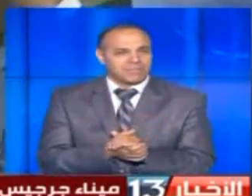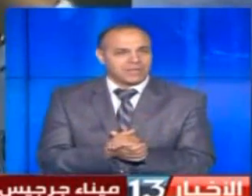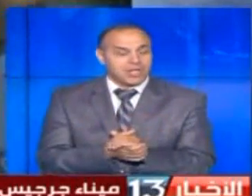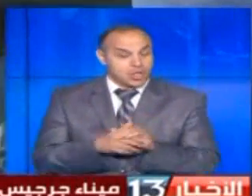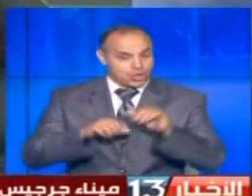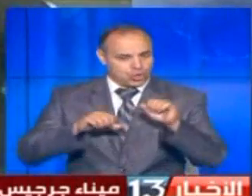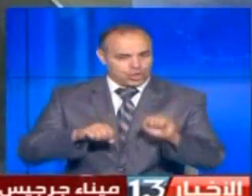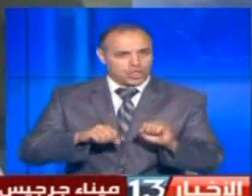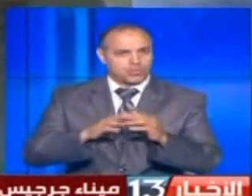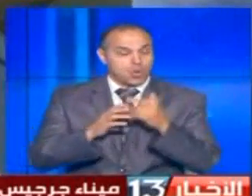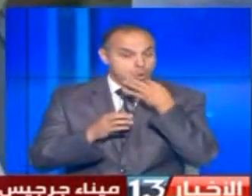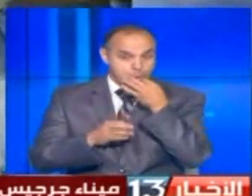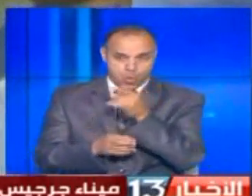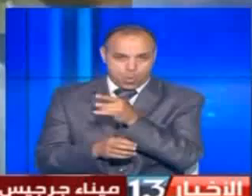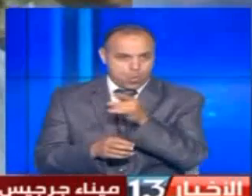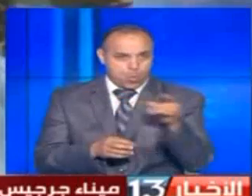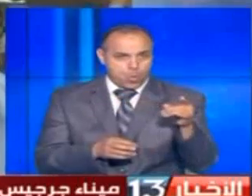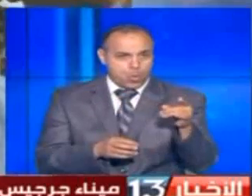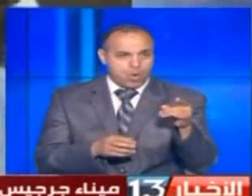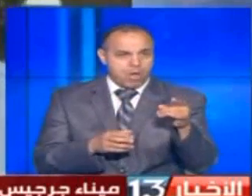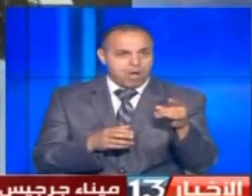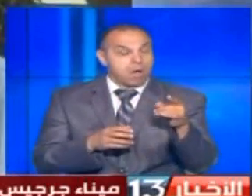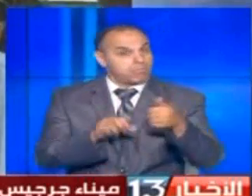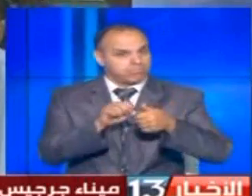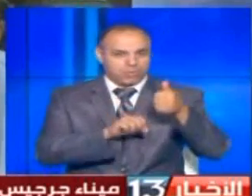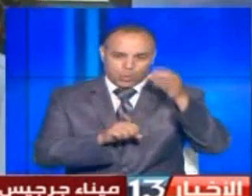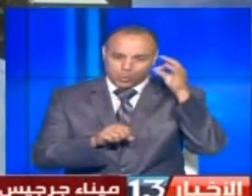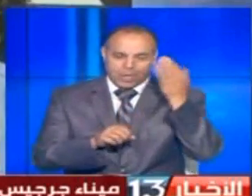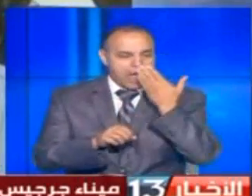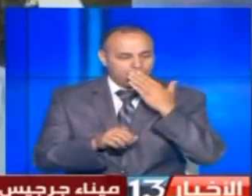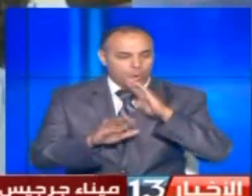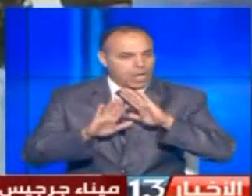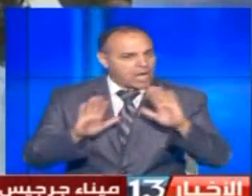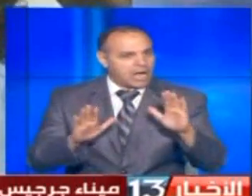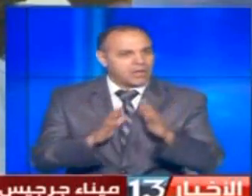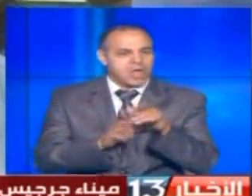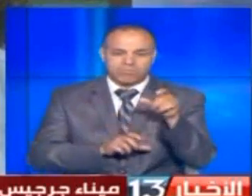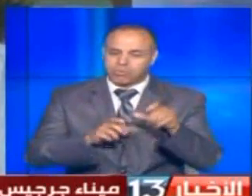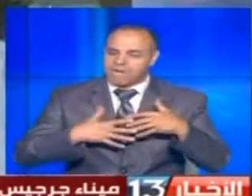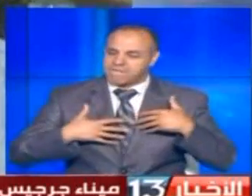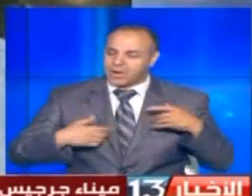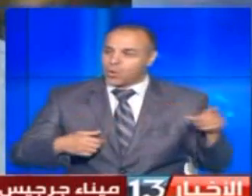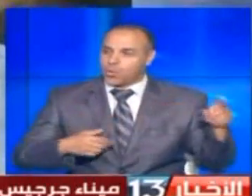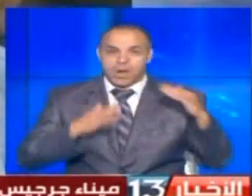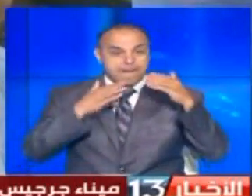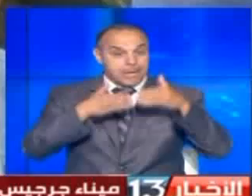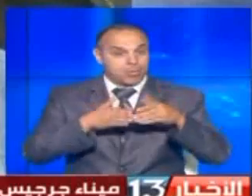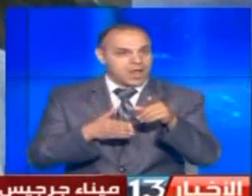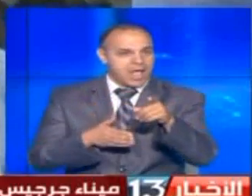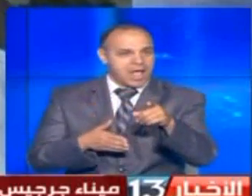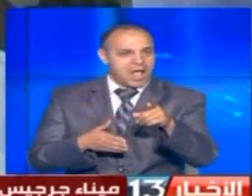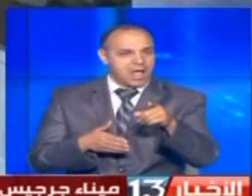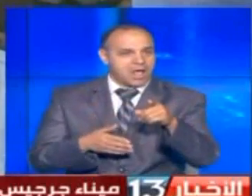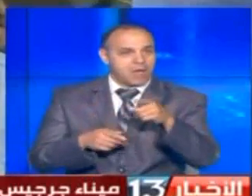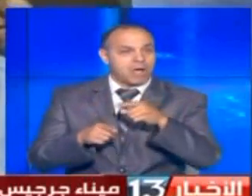ونجموا نقولوا سي غروند تري غروند ريوسيت، والحمد لله وليدات تقابلوا في البابور هذايا اللي ممكن